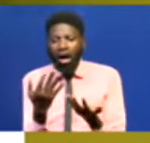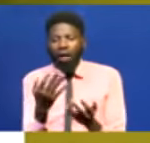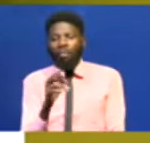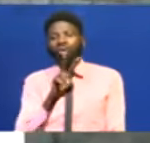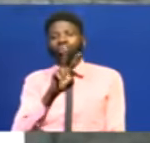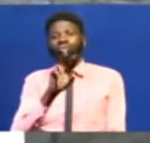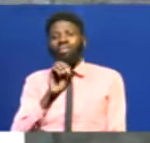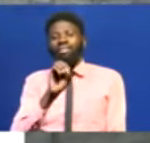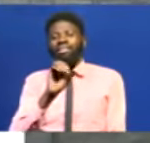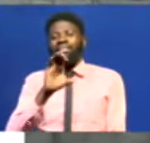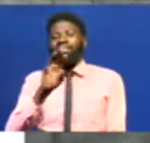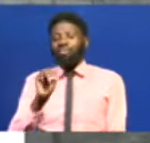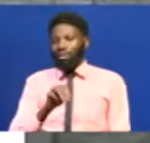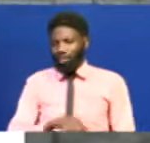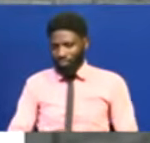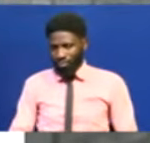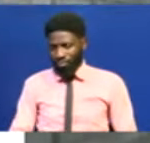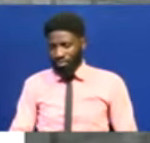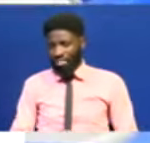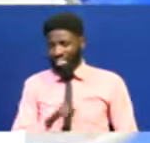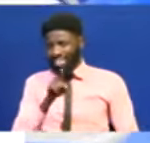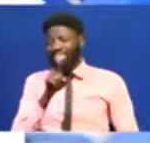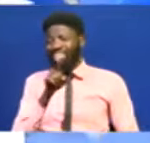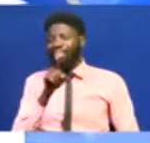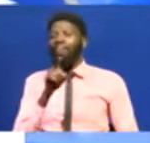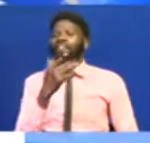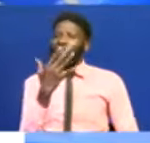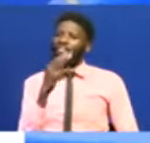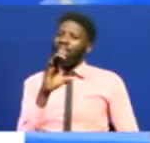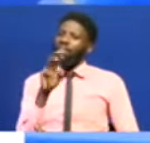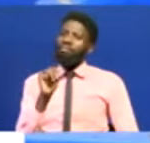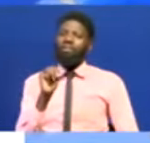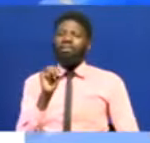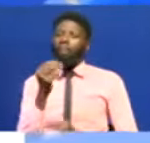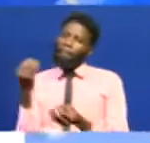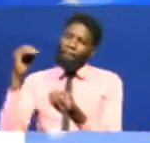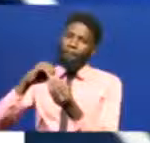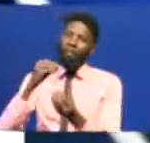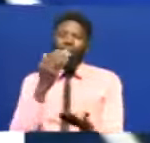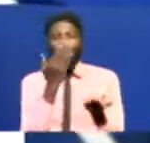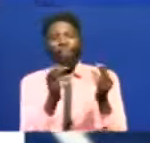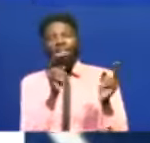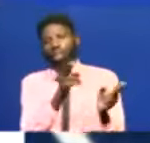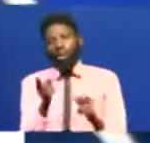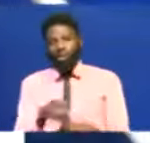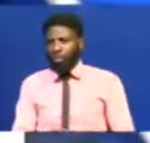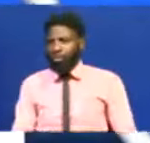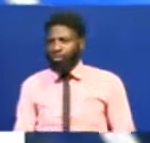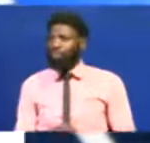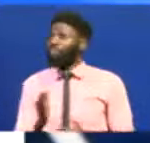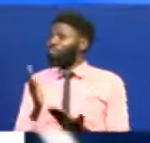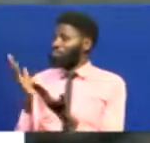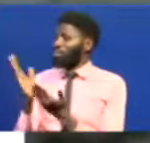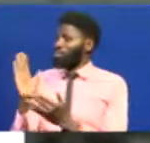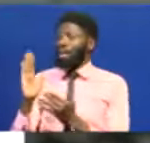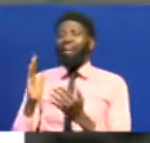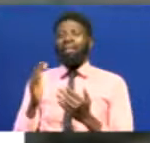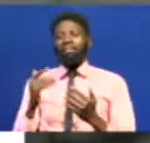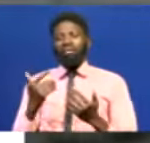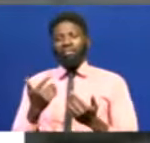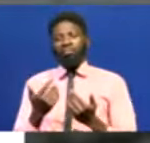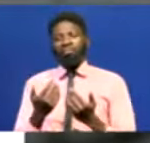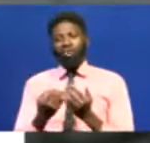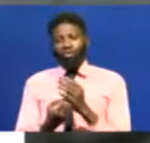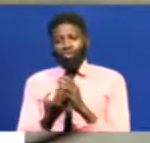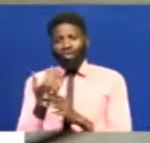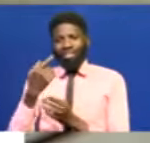20, karibu sentimita 5 zaidi kuliko ile ya kawaida. Mzunguko wa ukuaji wake pia ni